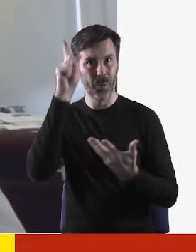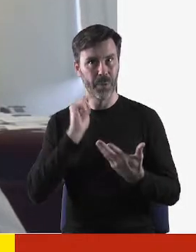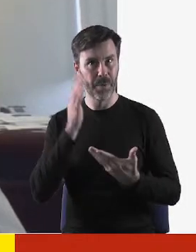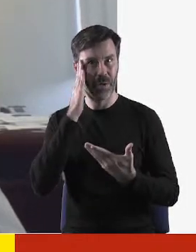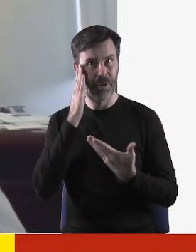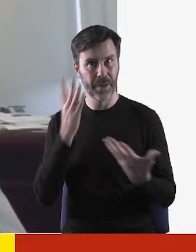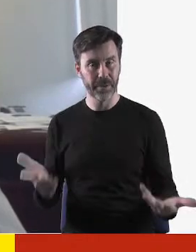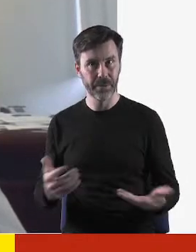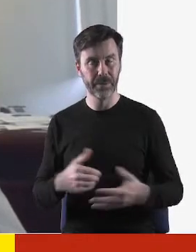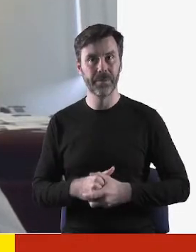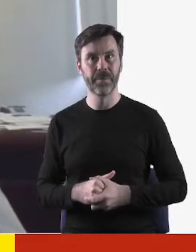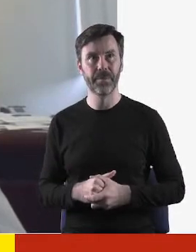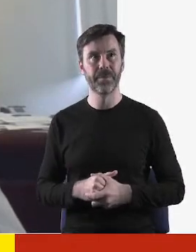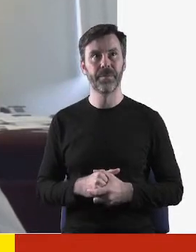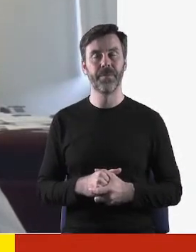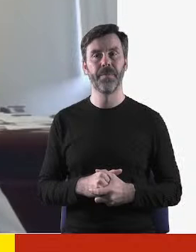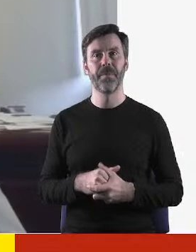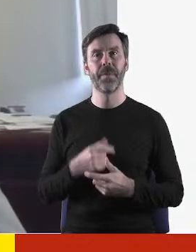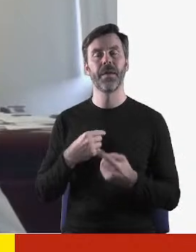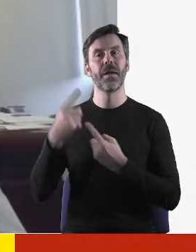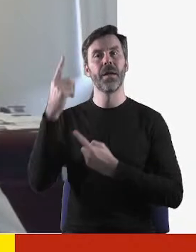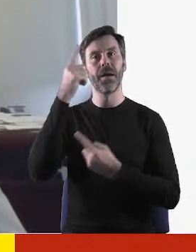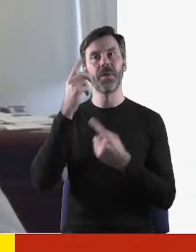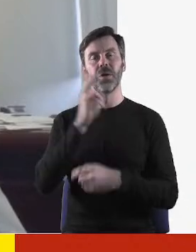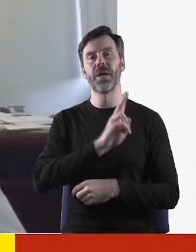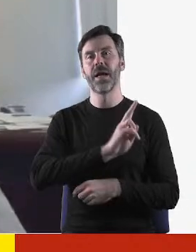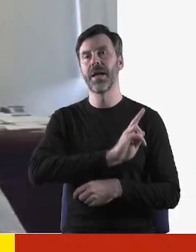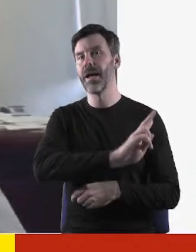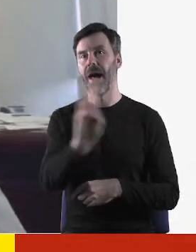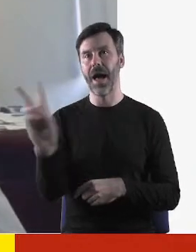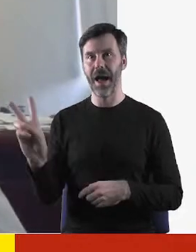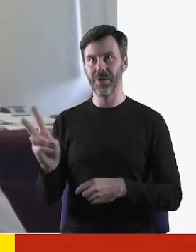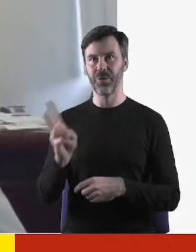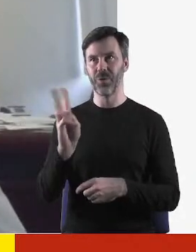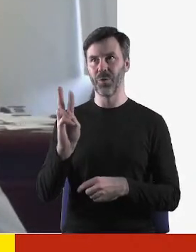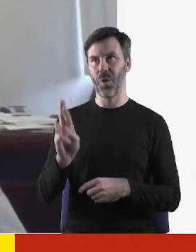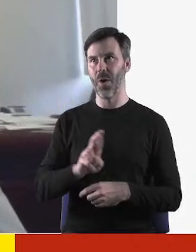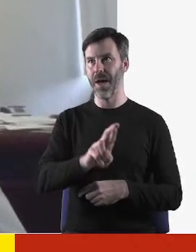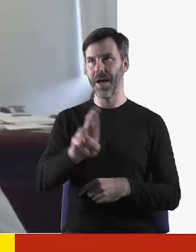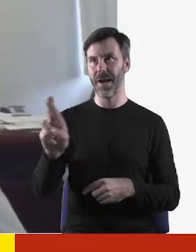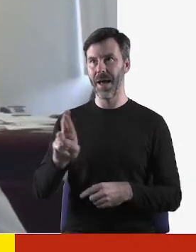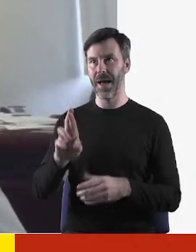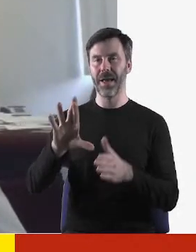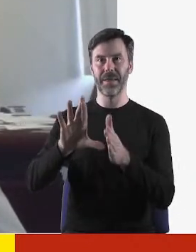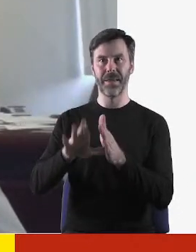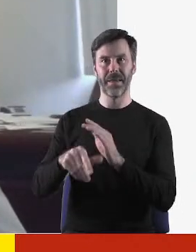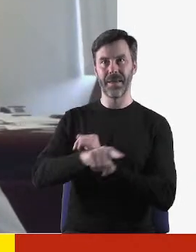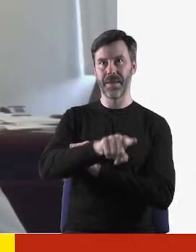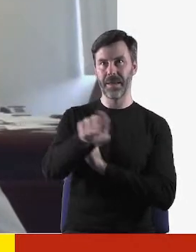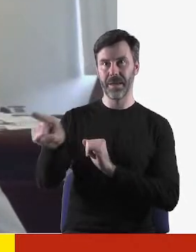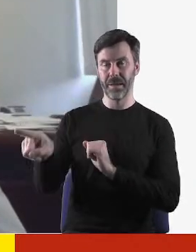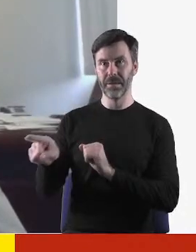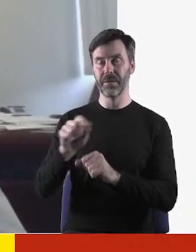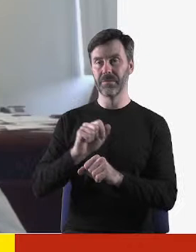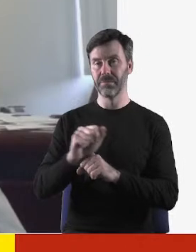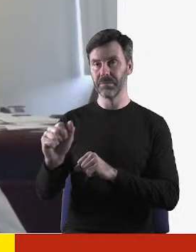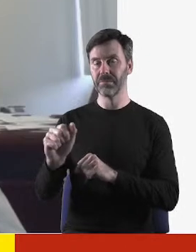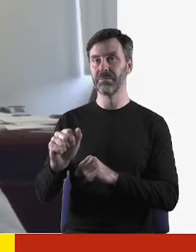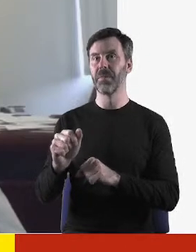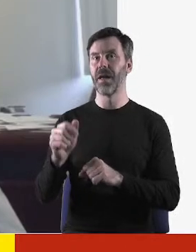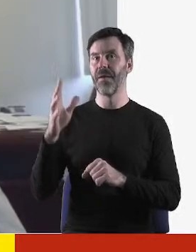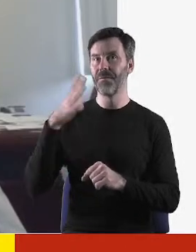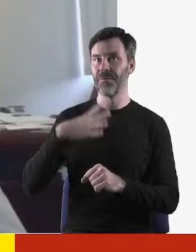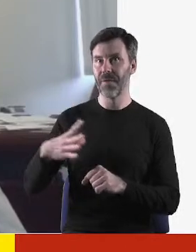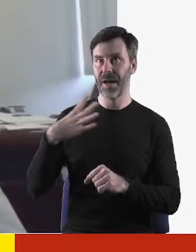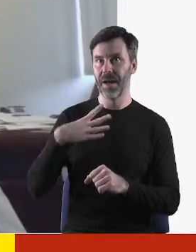że każdego radnego, który jest liderem swojego własnego środowiska, warto zachęcić do